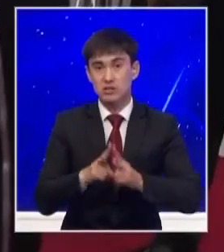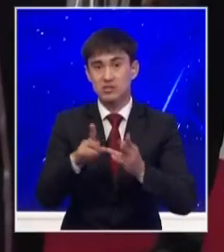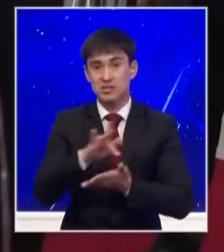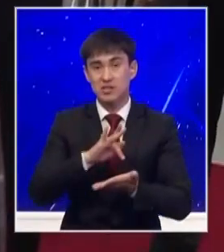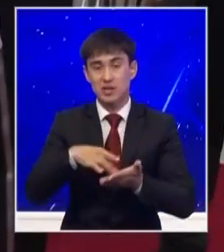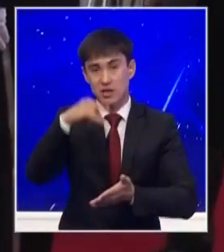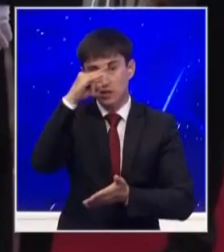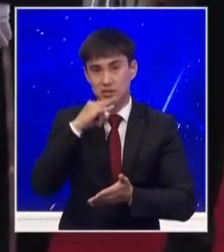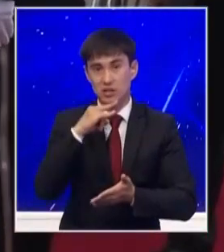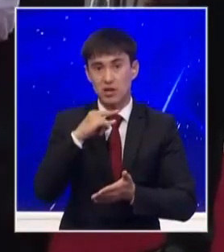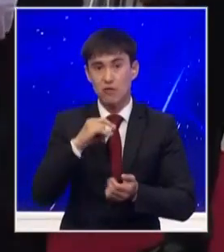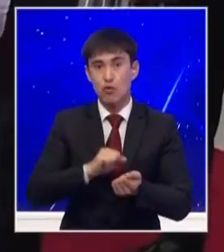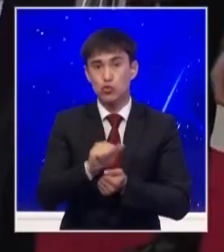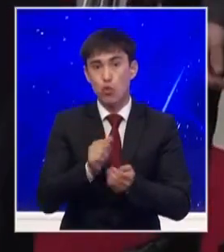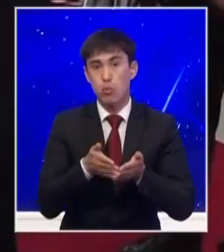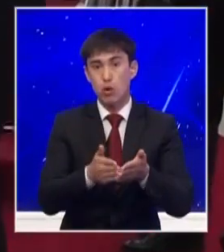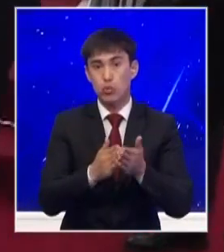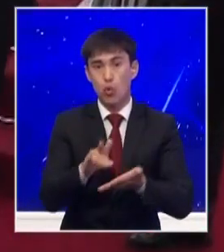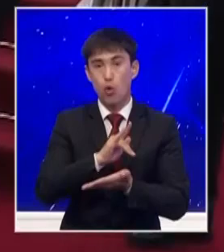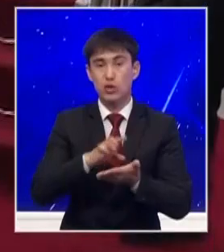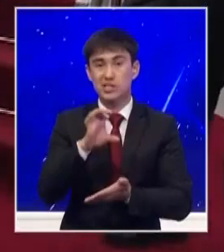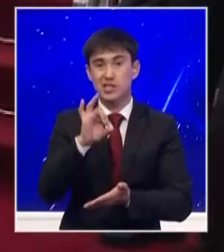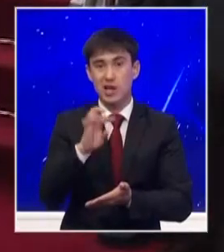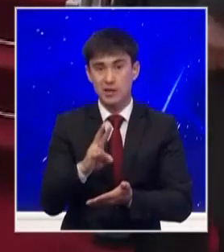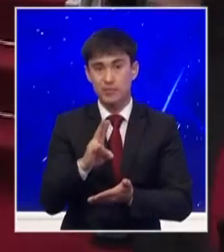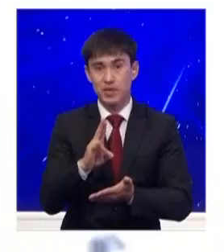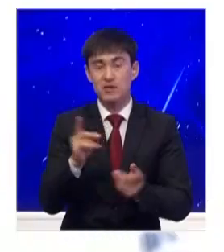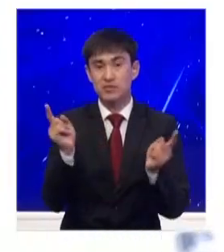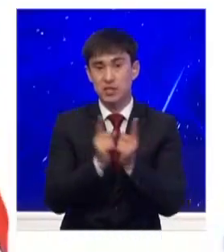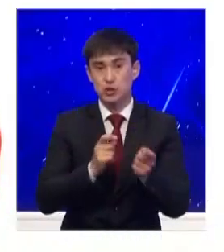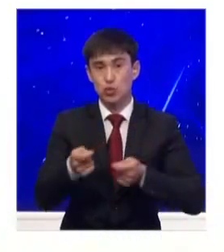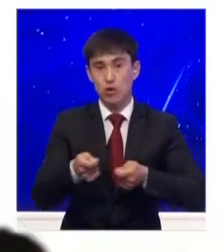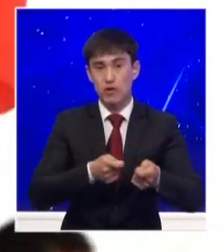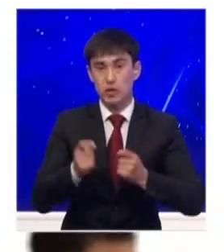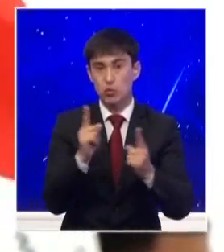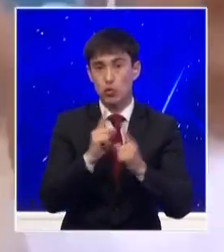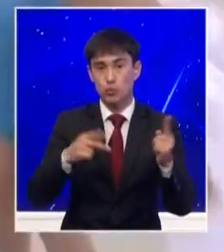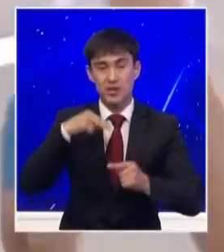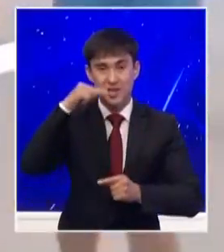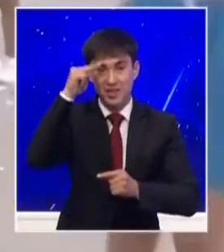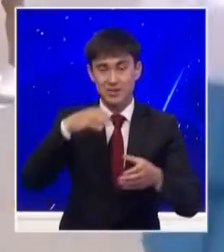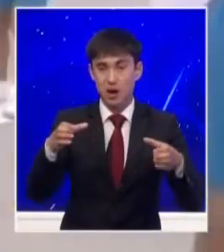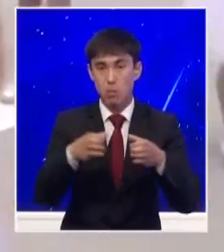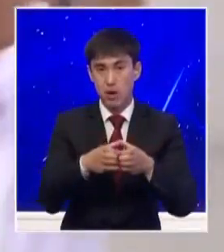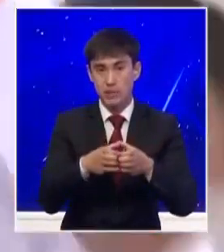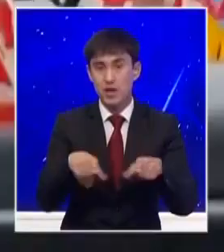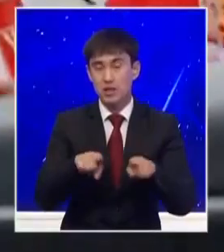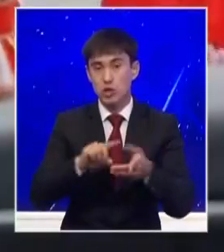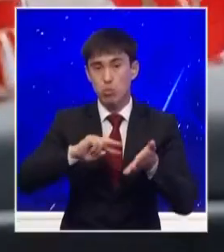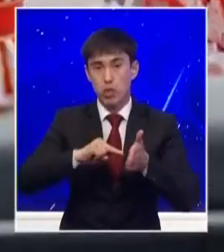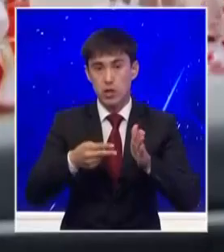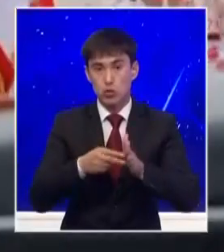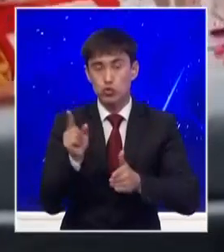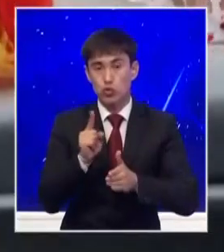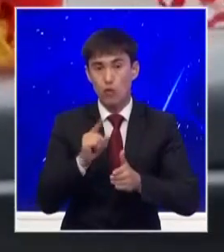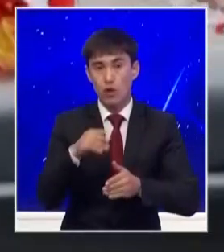центра Казахстана в сухом порту города Сиане и встретиться с руководителями крупных китайских компаний. Также